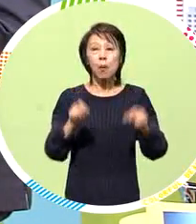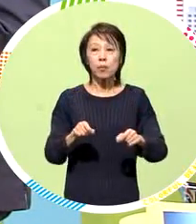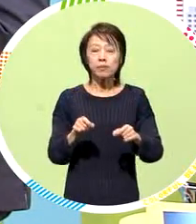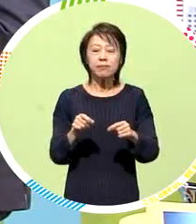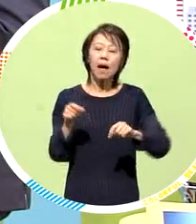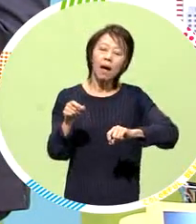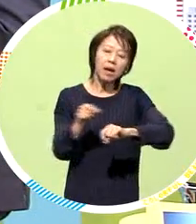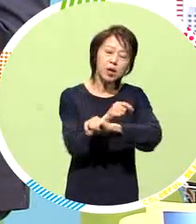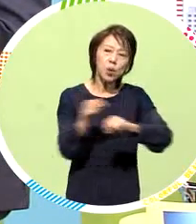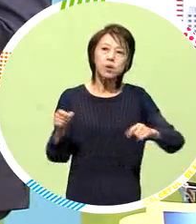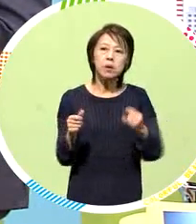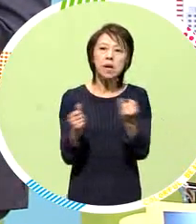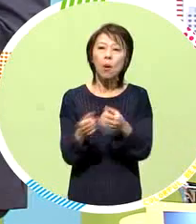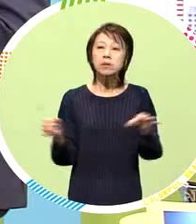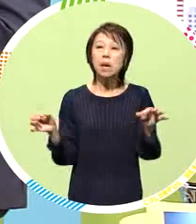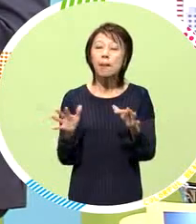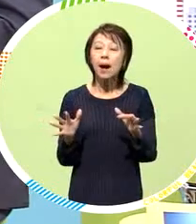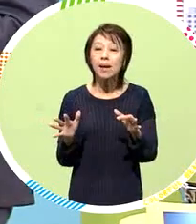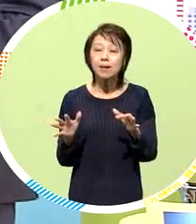新婚さぁん